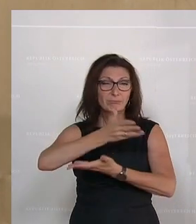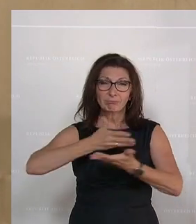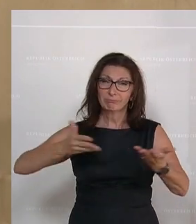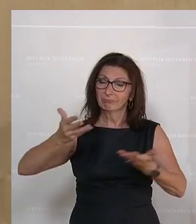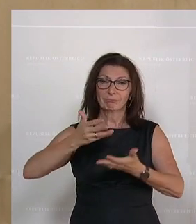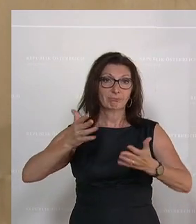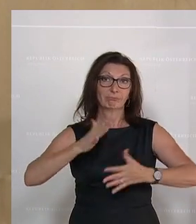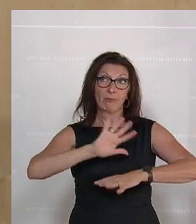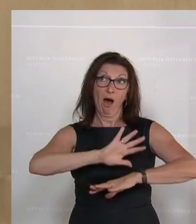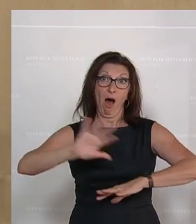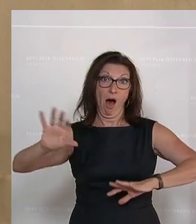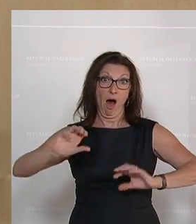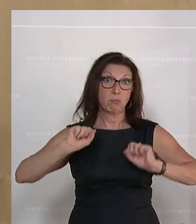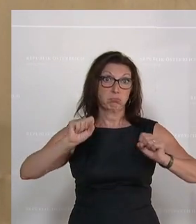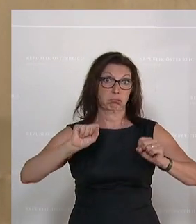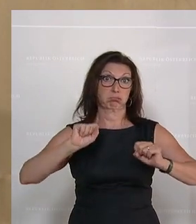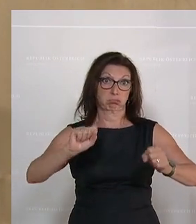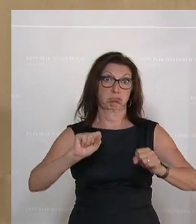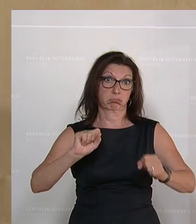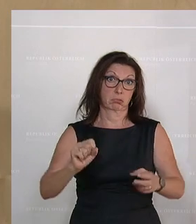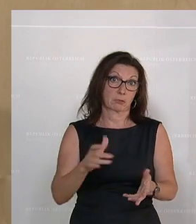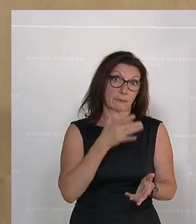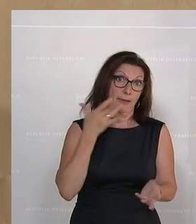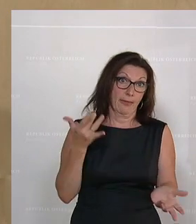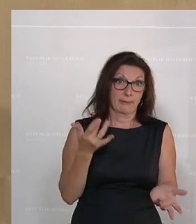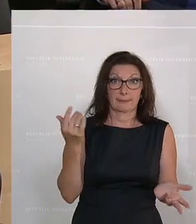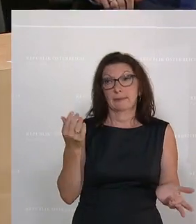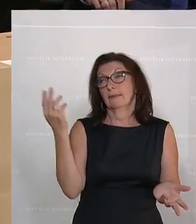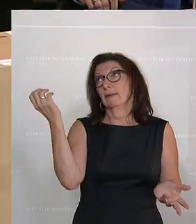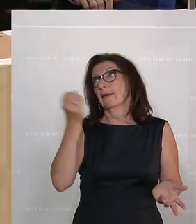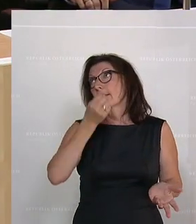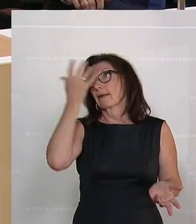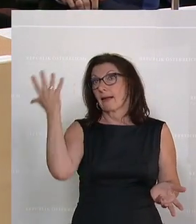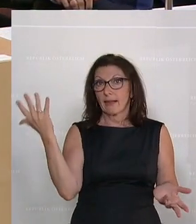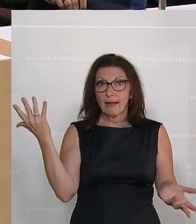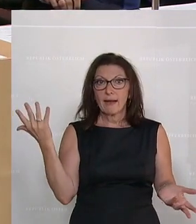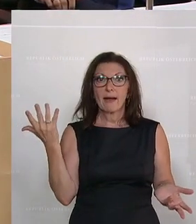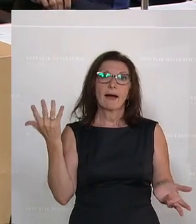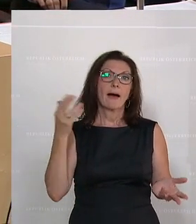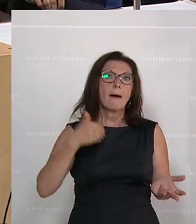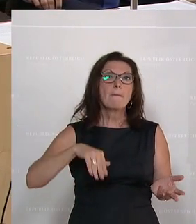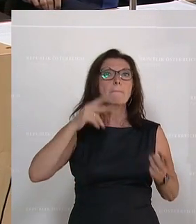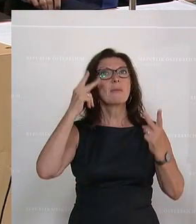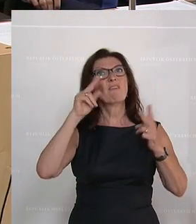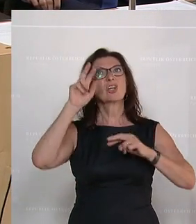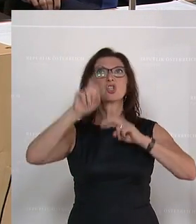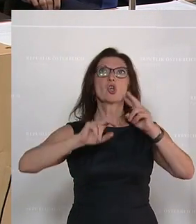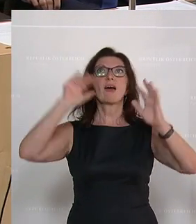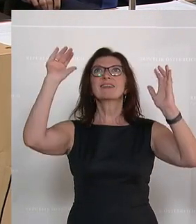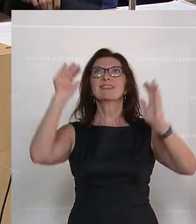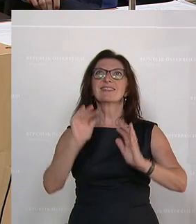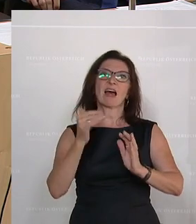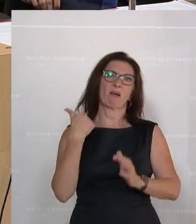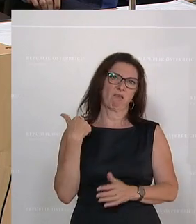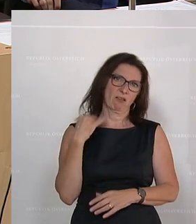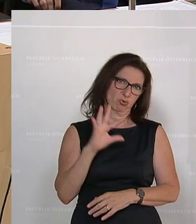die maßnahmen ja gut erklärt natürlich hätte jetzt einen schaden über mehrwertsteuersenkungen nachzudenken und natürlich hat